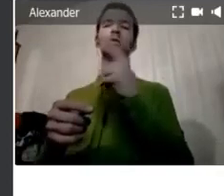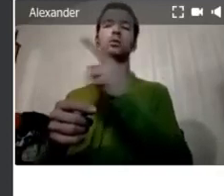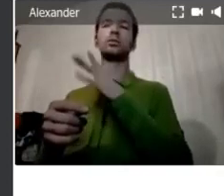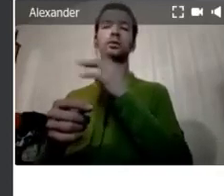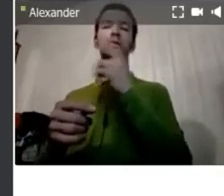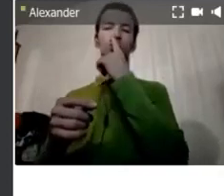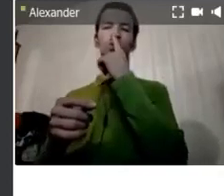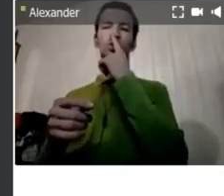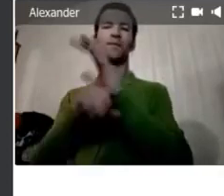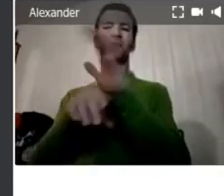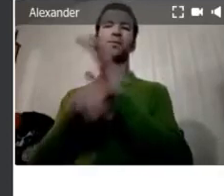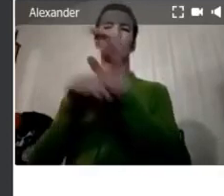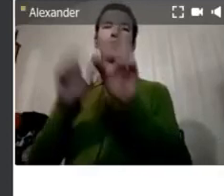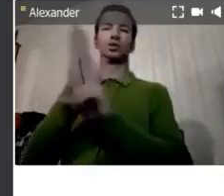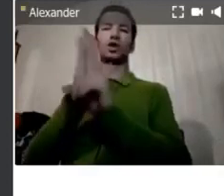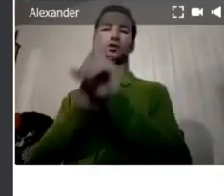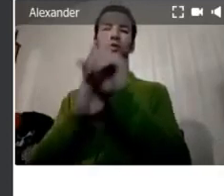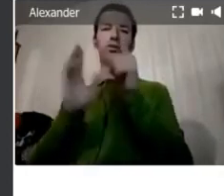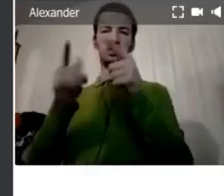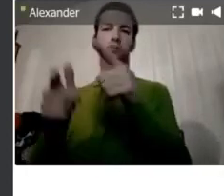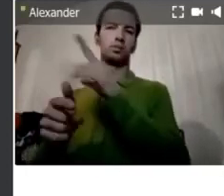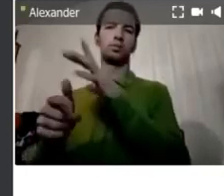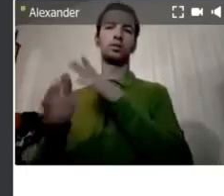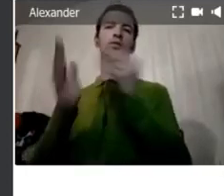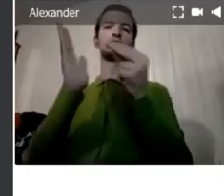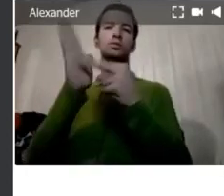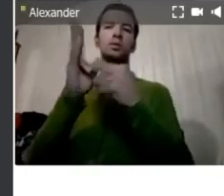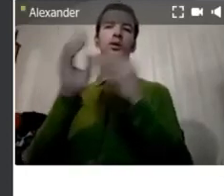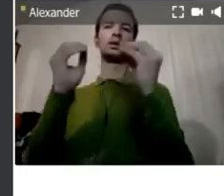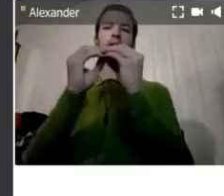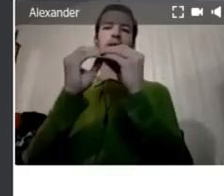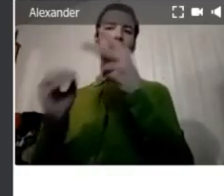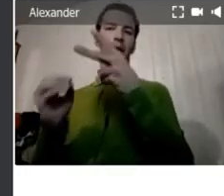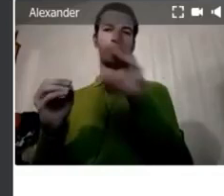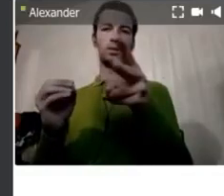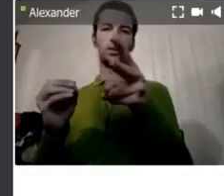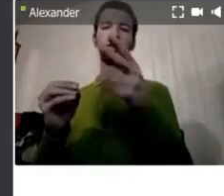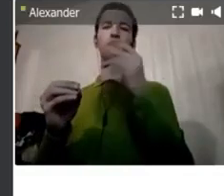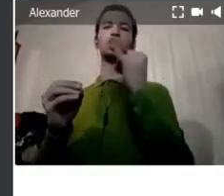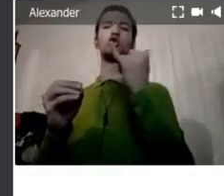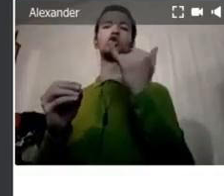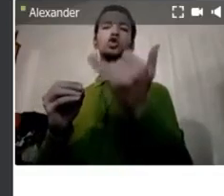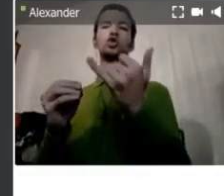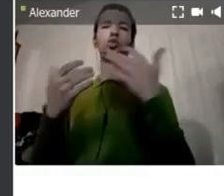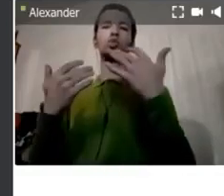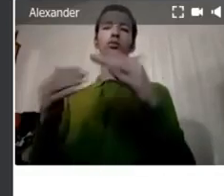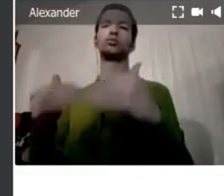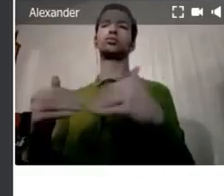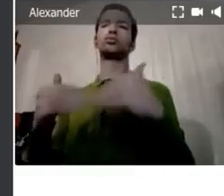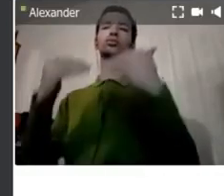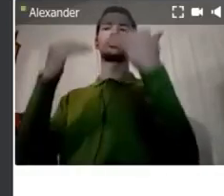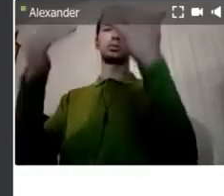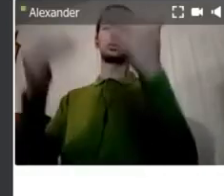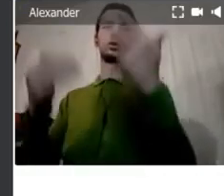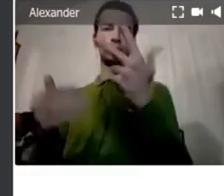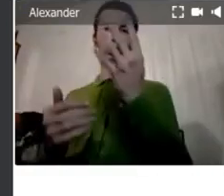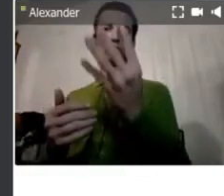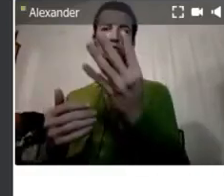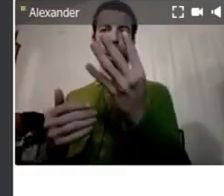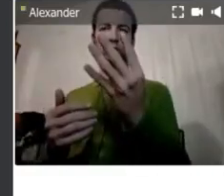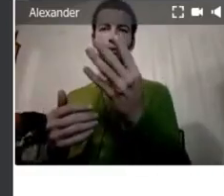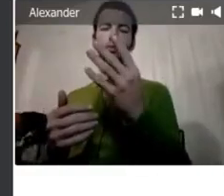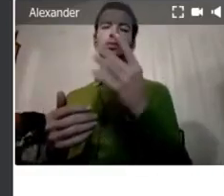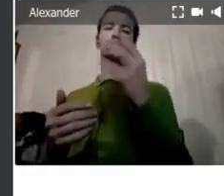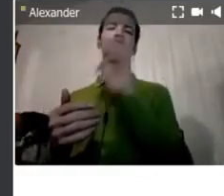После этого можно владеть этими бумагами всегда. Соответственно, можно получать дивиденды, получать какую-то прибыль,